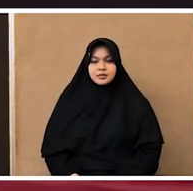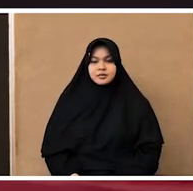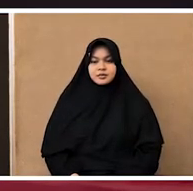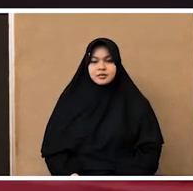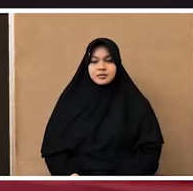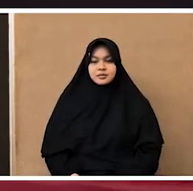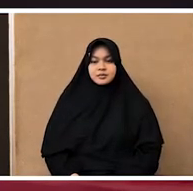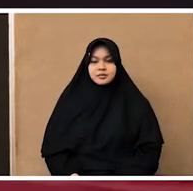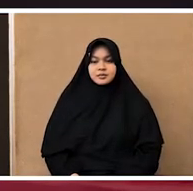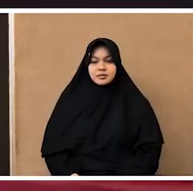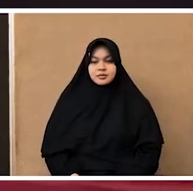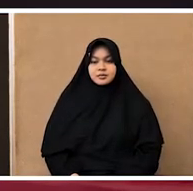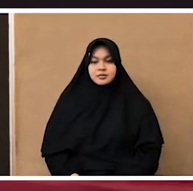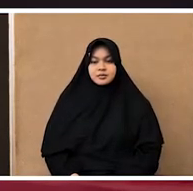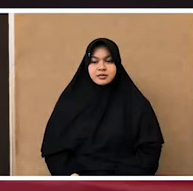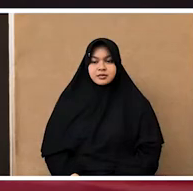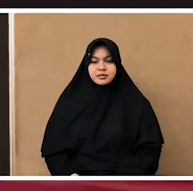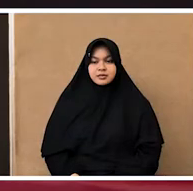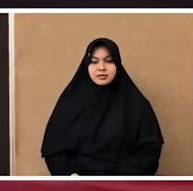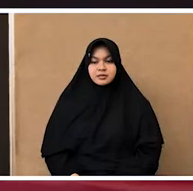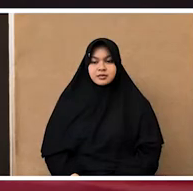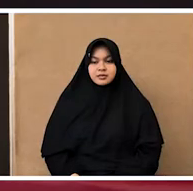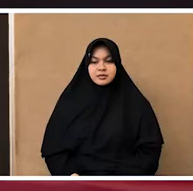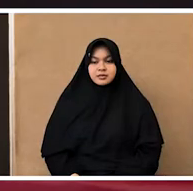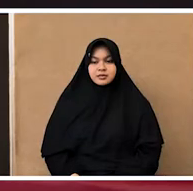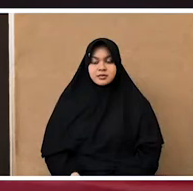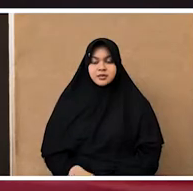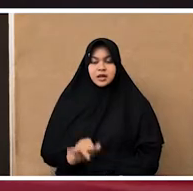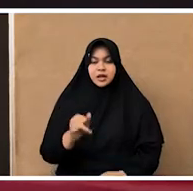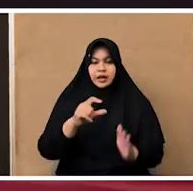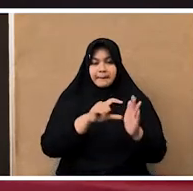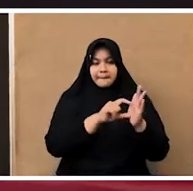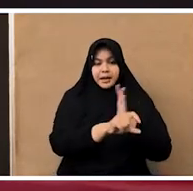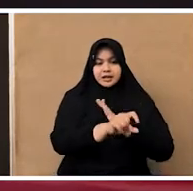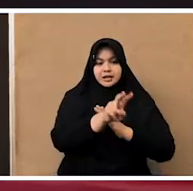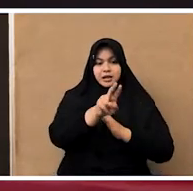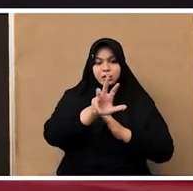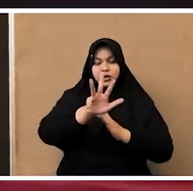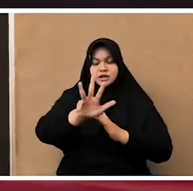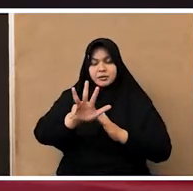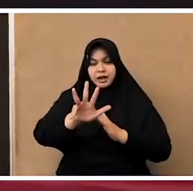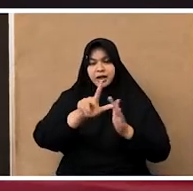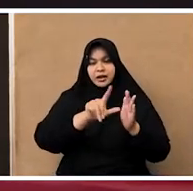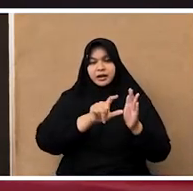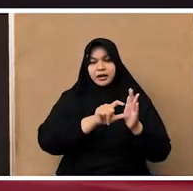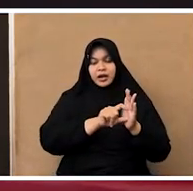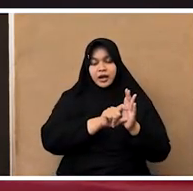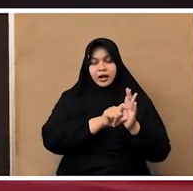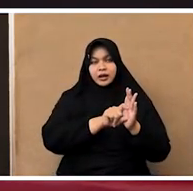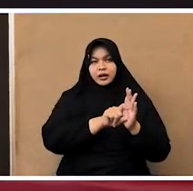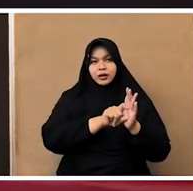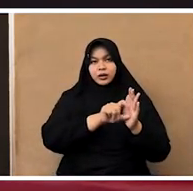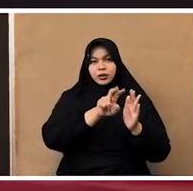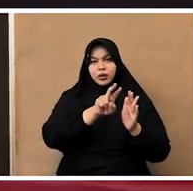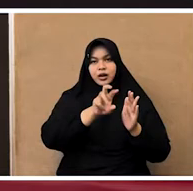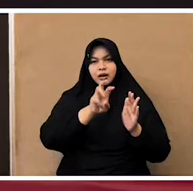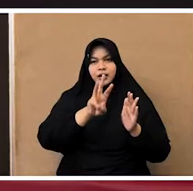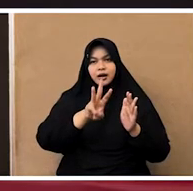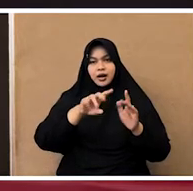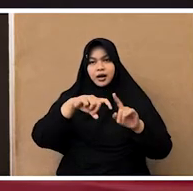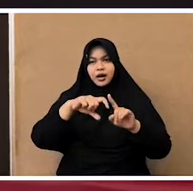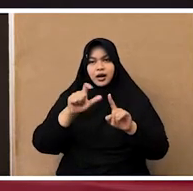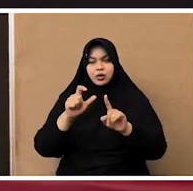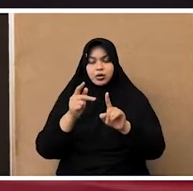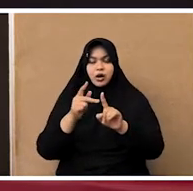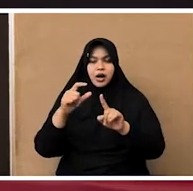ini di amar putusan itu begini Bapak Ibu jadi pasal 293 ayat 2 KUHP itu tentang